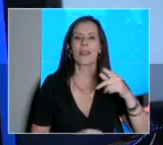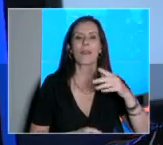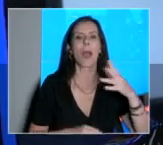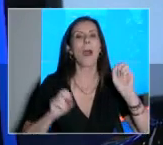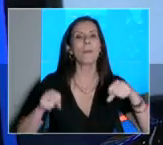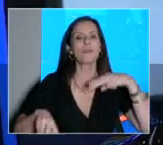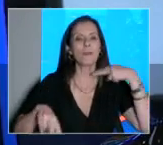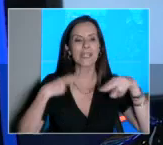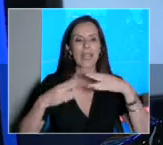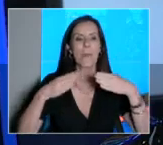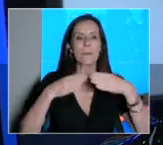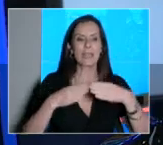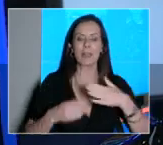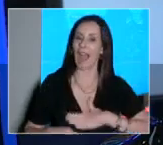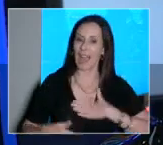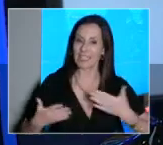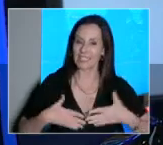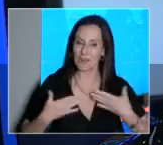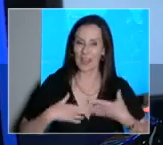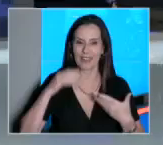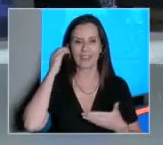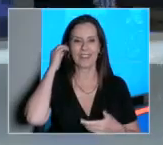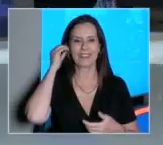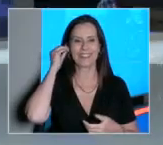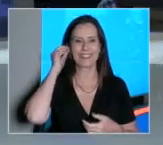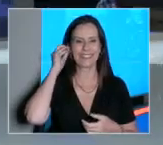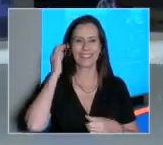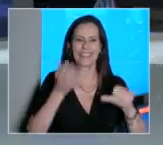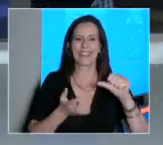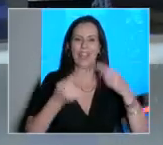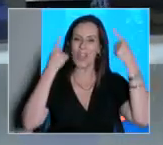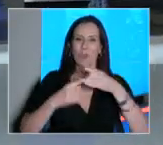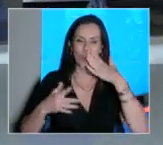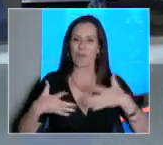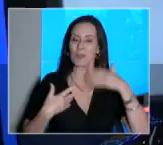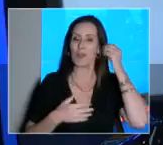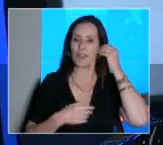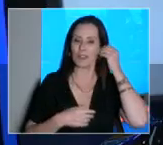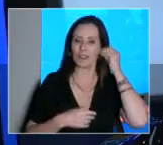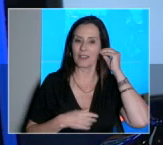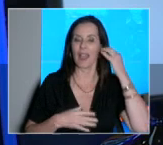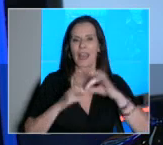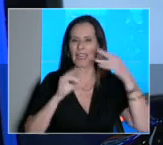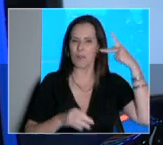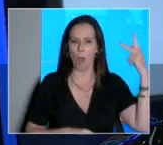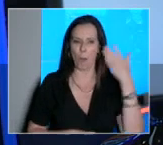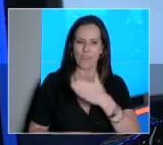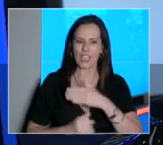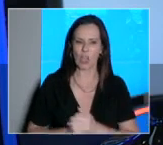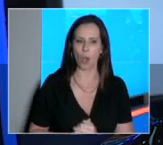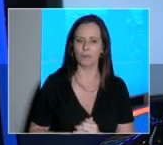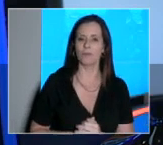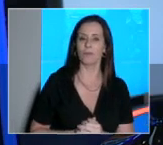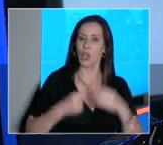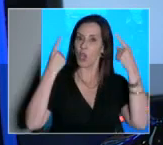פינתי, מה שלומך? ערב טוב, חג שמח. וואלה, חג שמח. חג ירושלים שמח. ברשותך, אני מתחיל עם פרופסור קדיש.